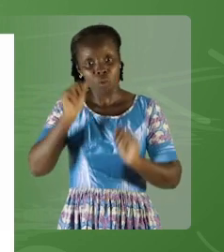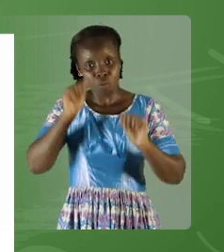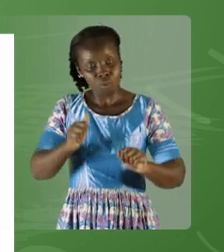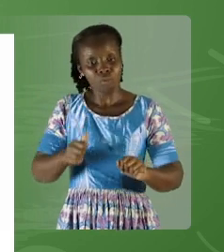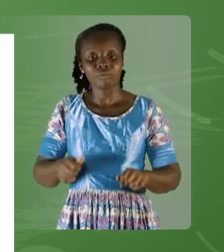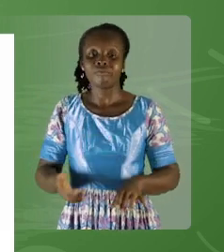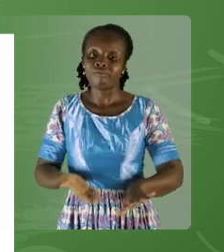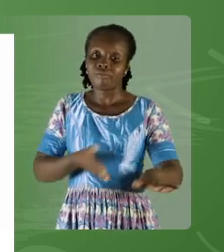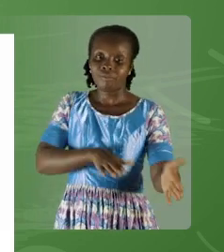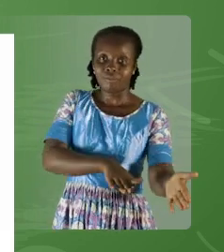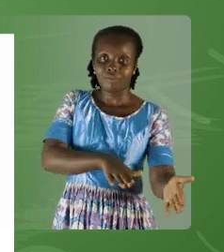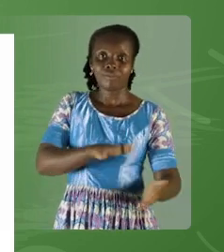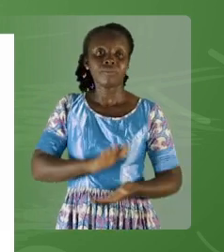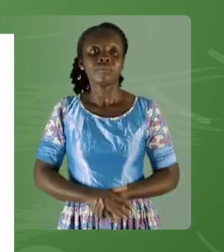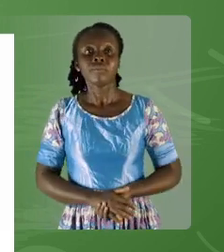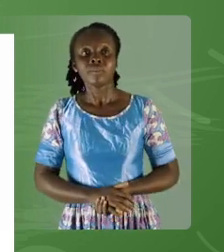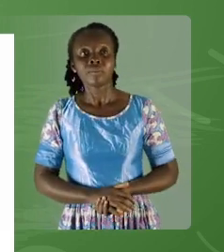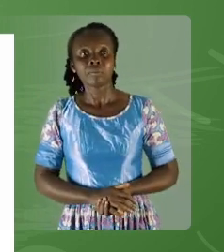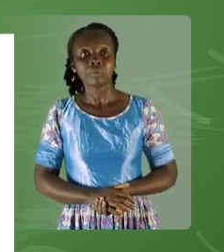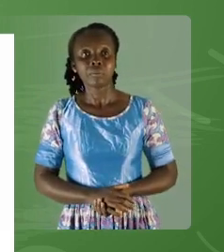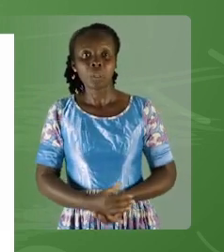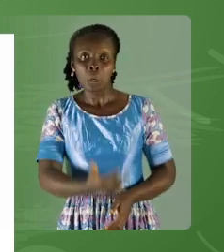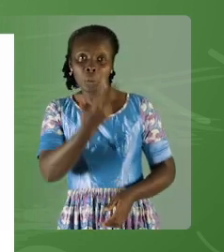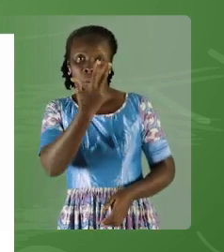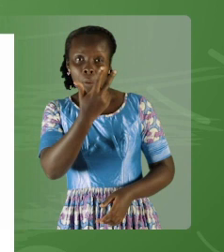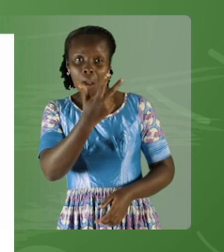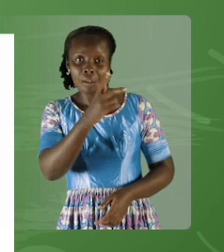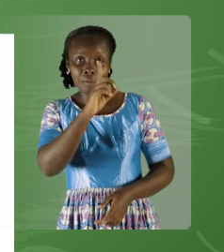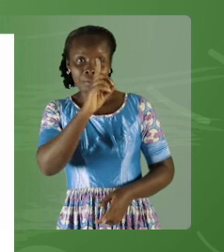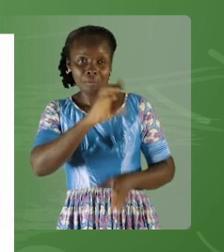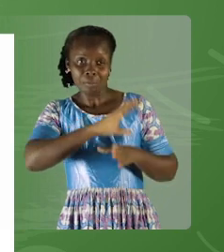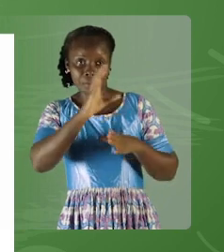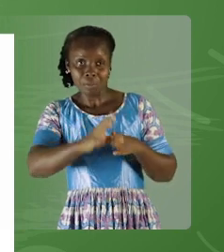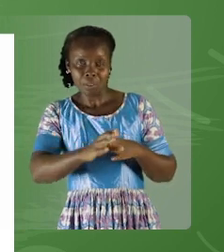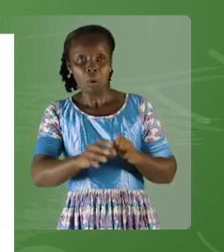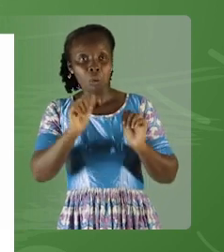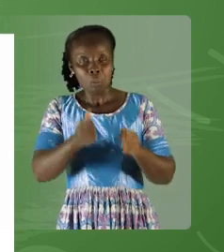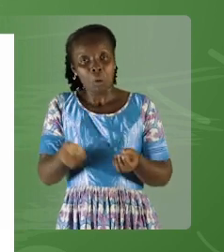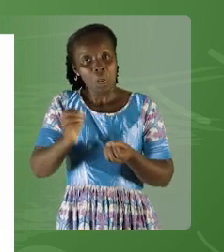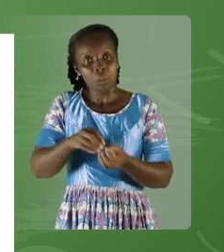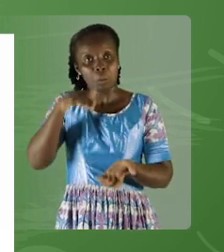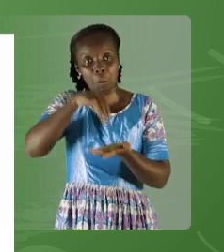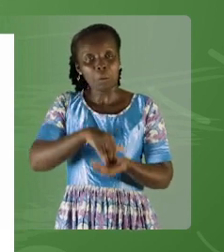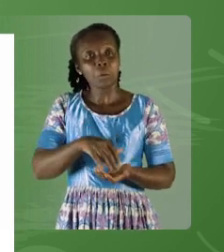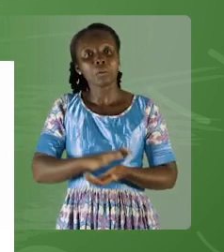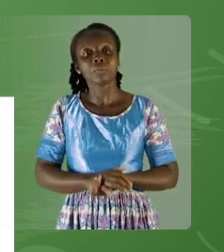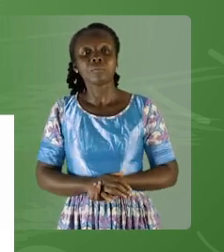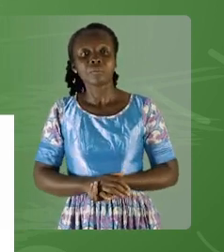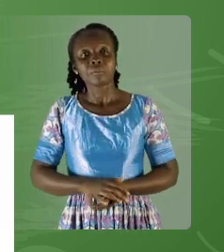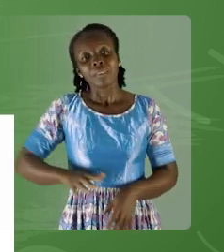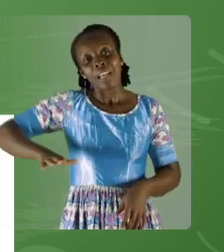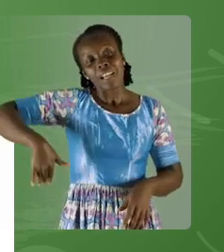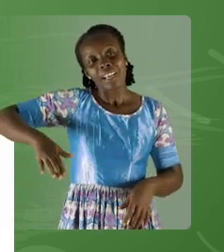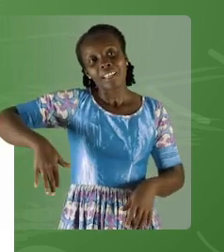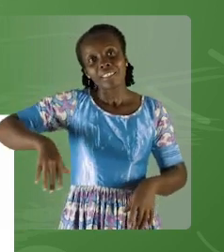aussi mourir. À ces 3 conséquences, nous pouvons ajouter